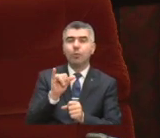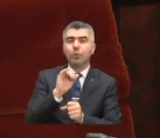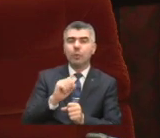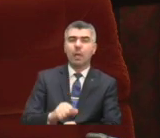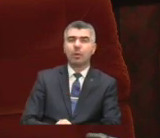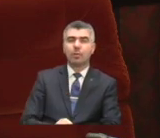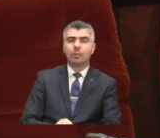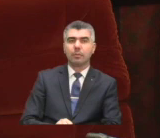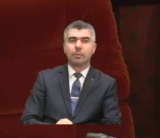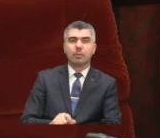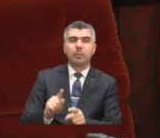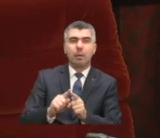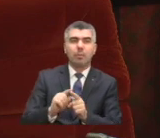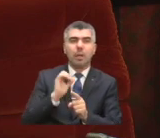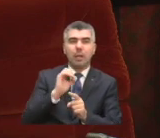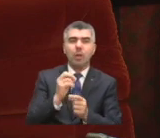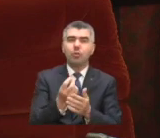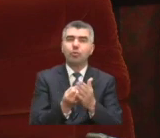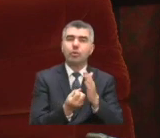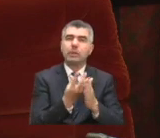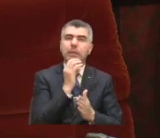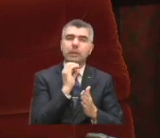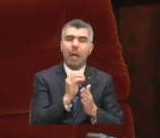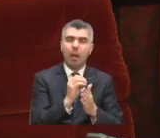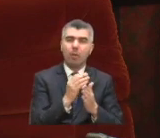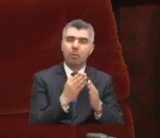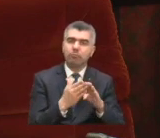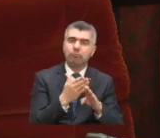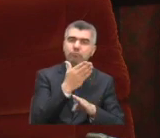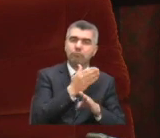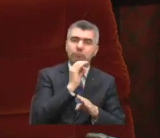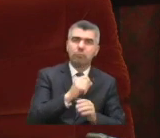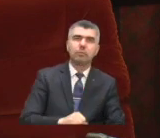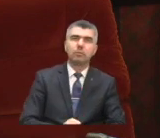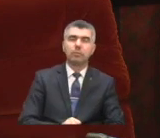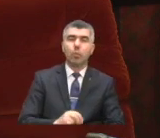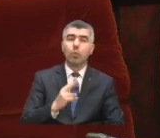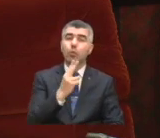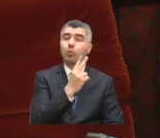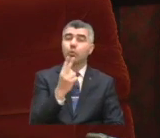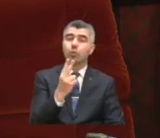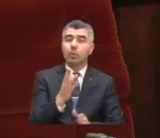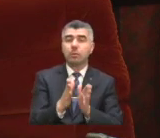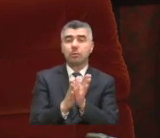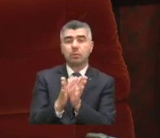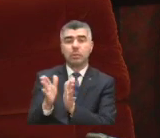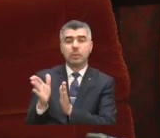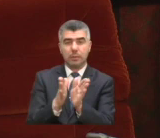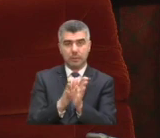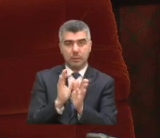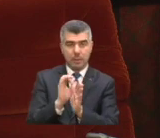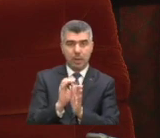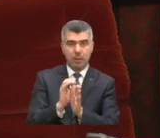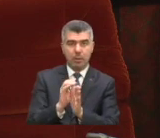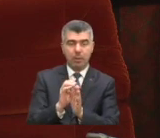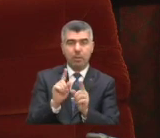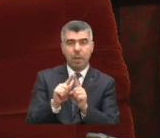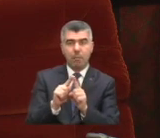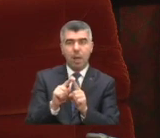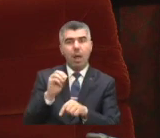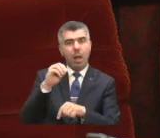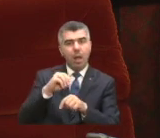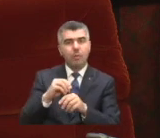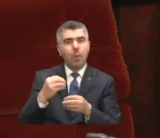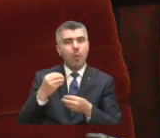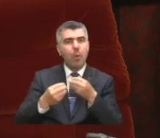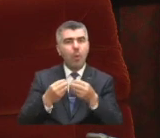وهي ندخلوا واحد الجاذبية، وهذه الجاذبية غادي تكون على جوج ديال المستويات، بالنسبة للأطر وبالنسبة حتى كذلك